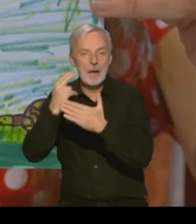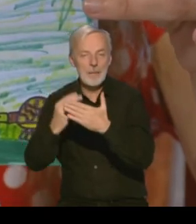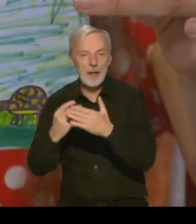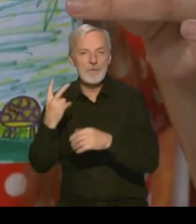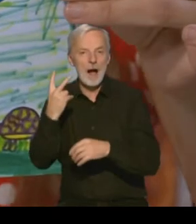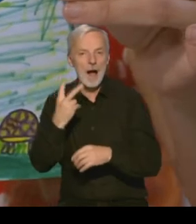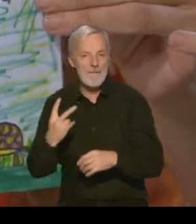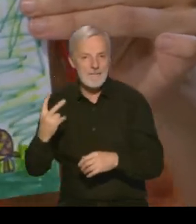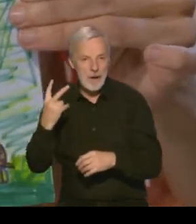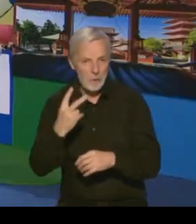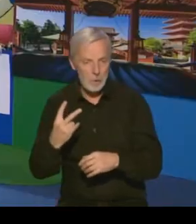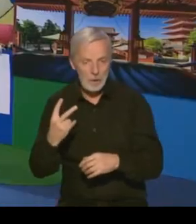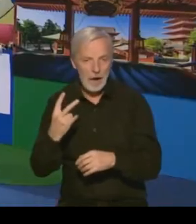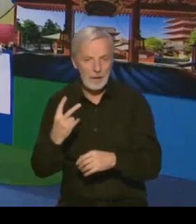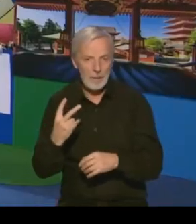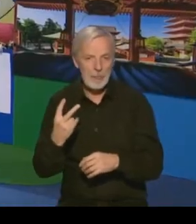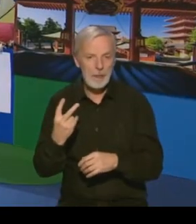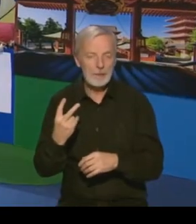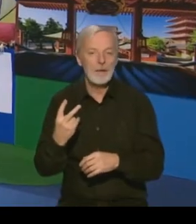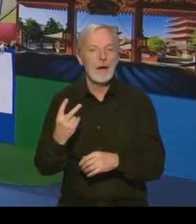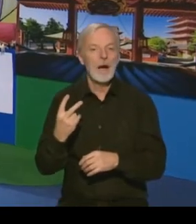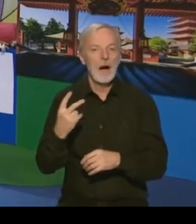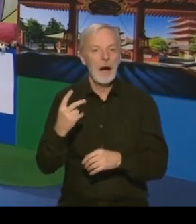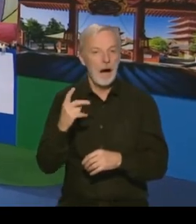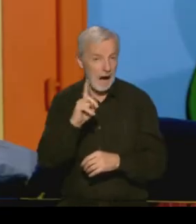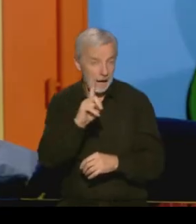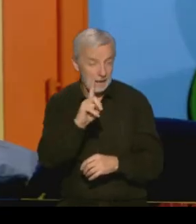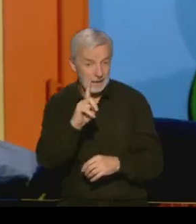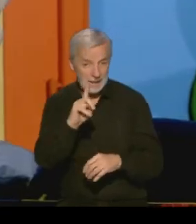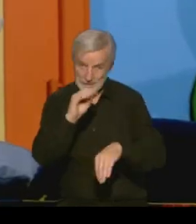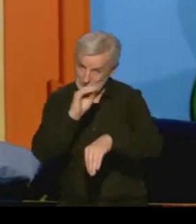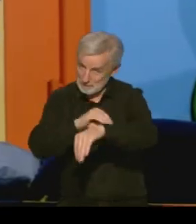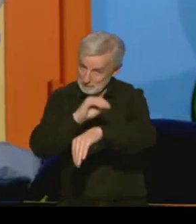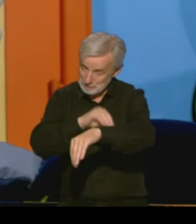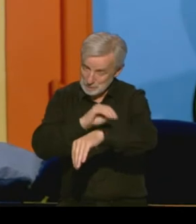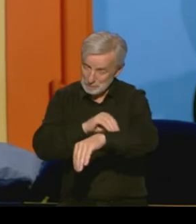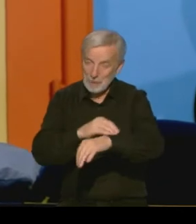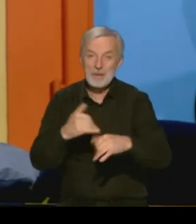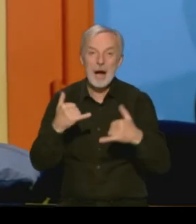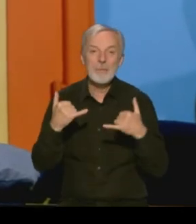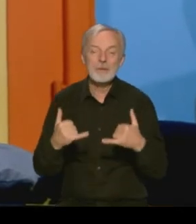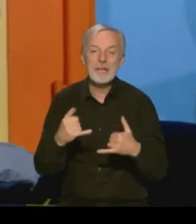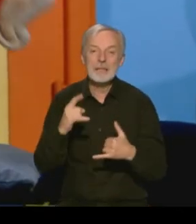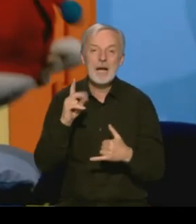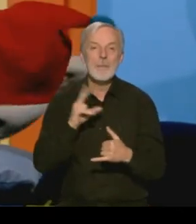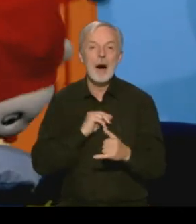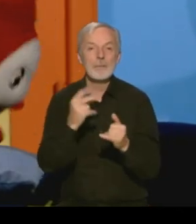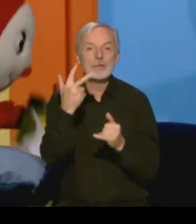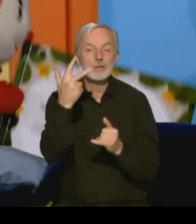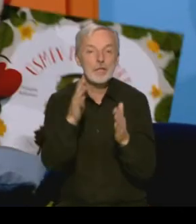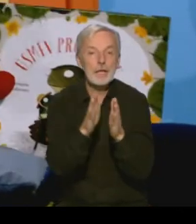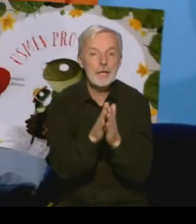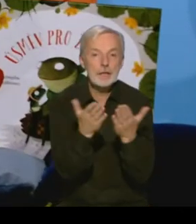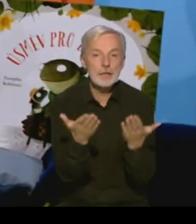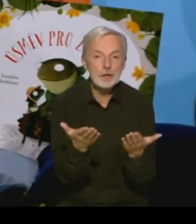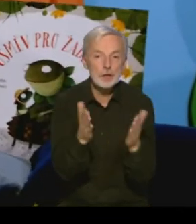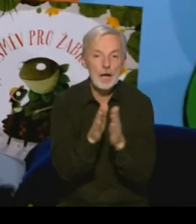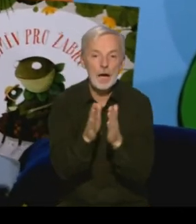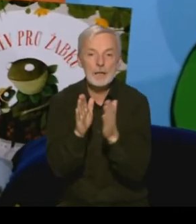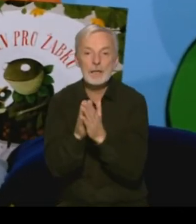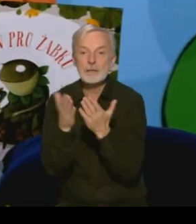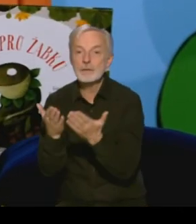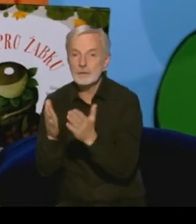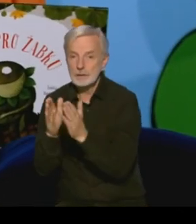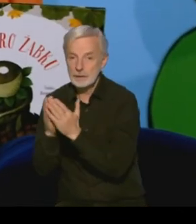Dolního Újezda. Jo, Lucko, ano. A dneska my máme dokonce tři knížky pro školkáčky. A to je